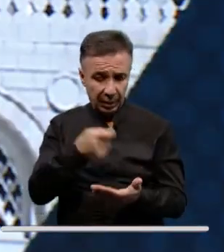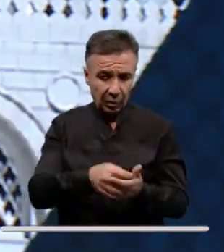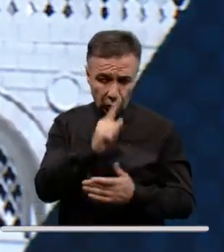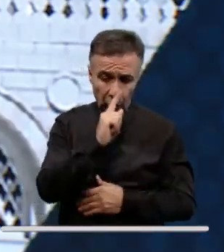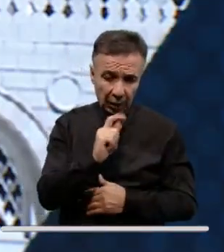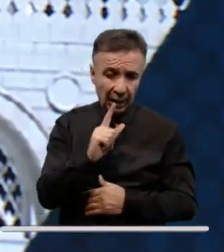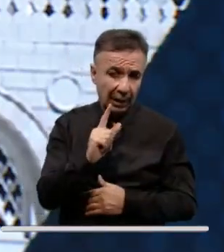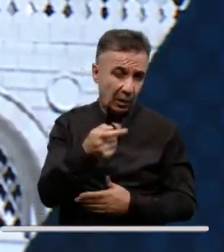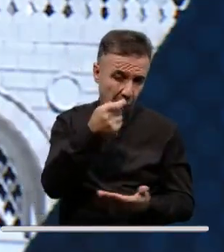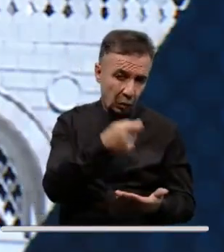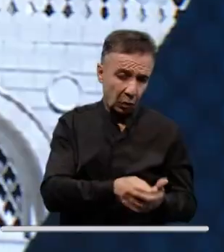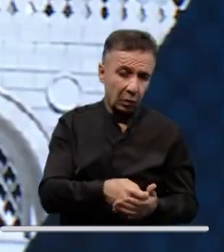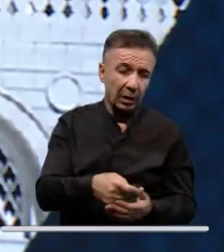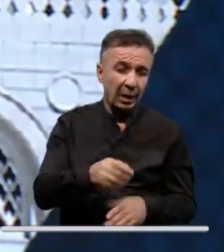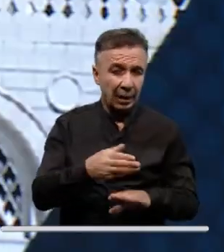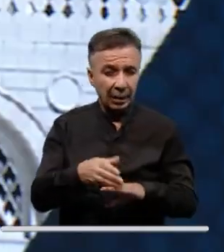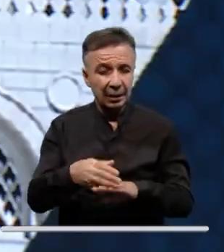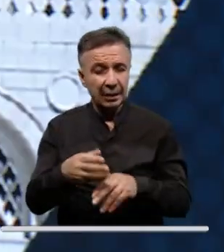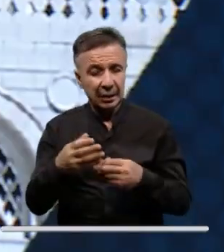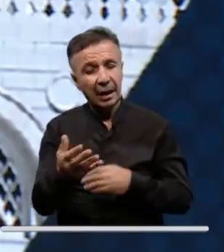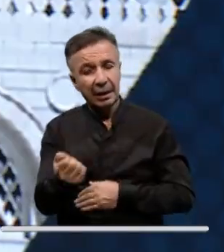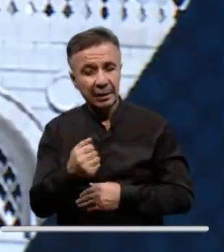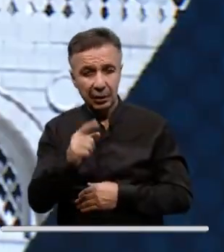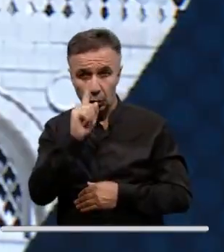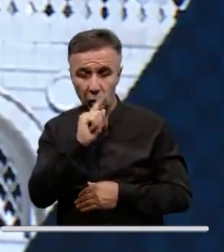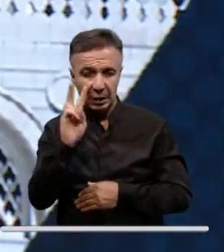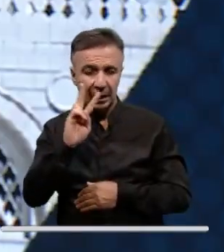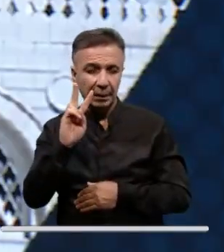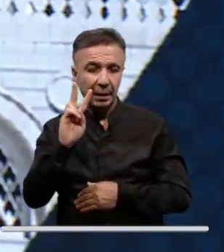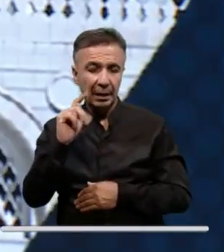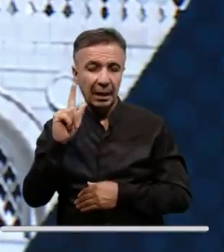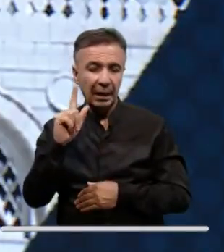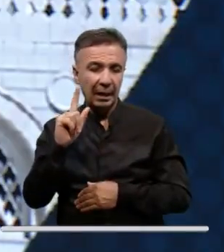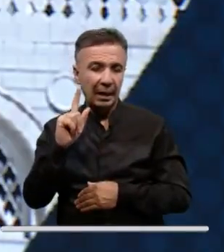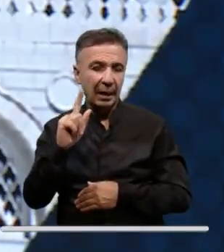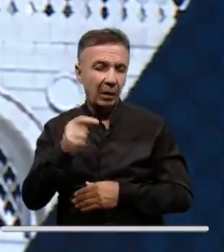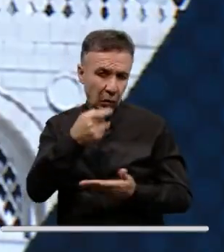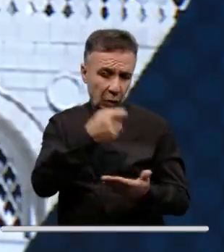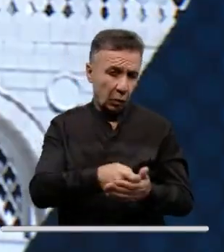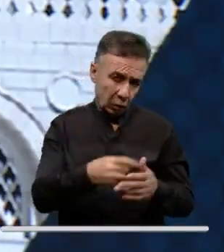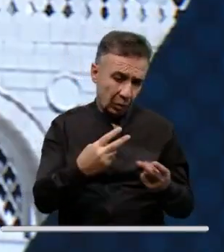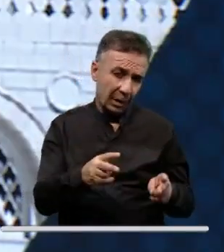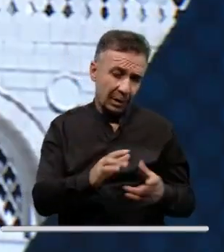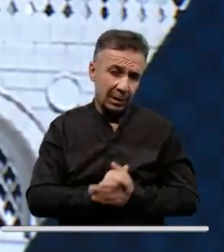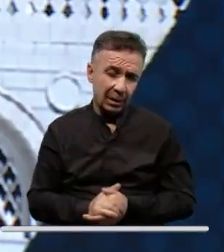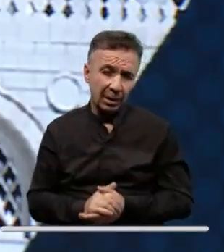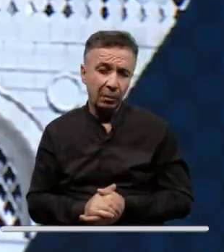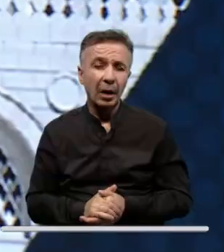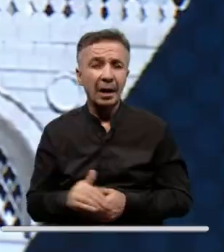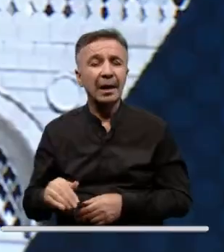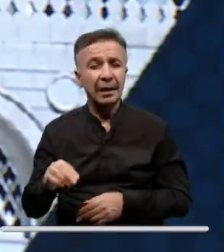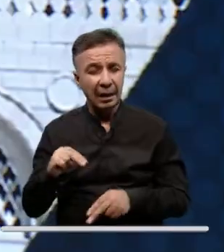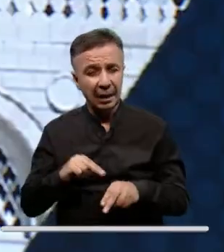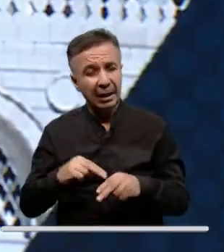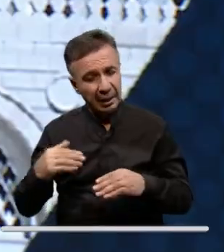ödüyoruz Eee taksitli alırsak 120 lira ödüyoruz Bu nasıl caiz ise araya kredi kartı soktuğumuzda da